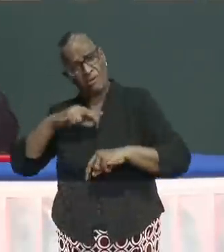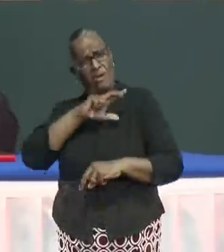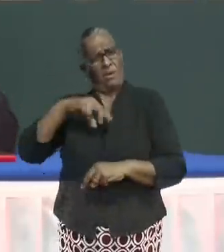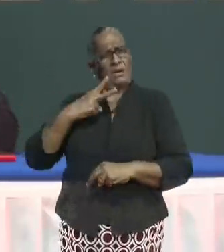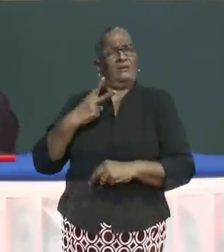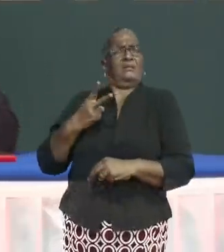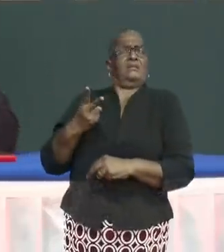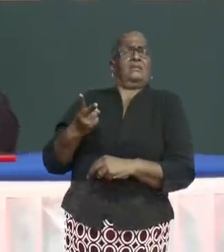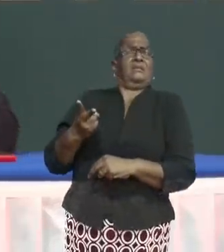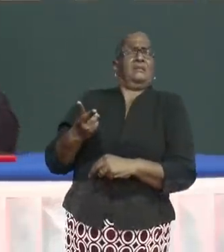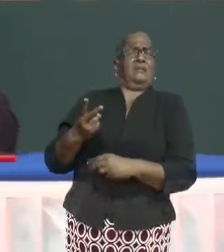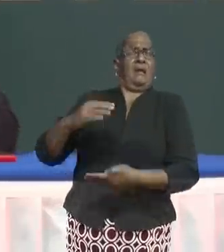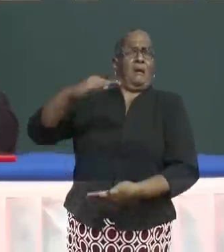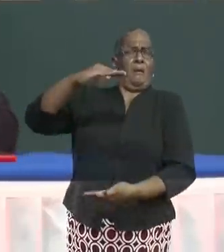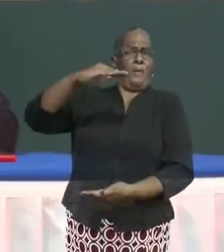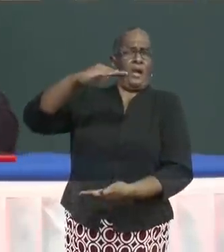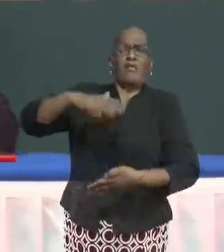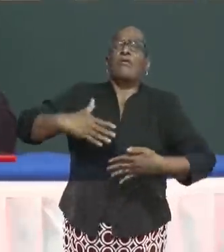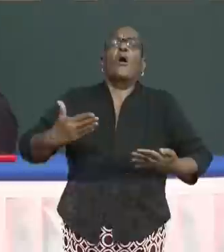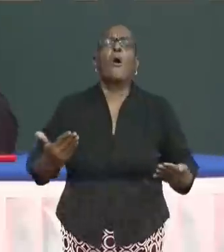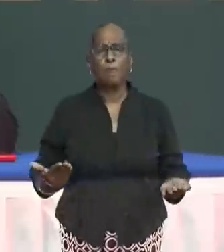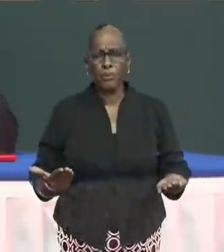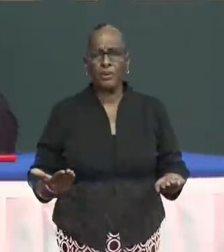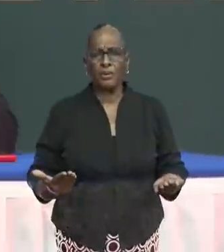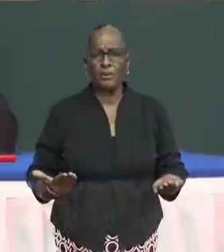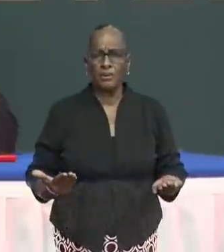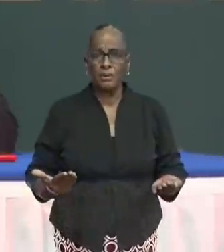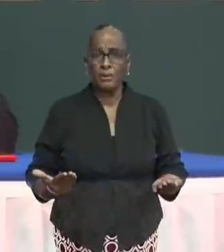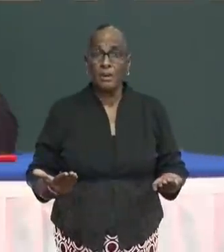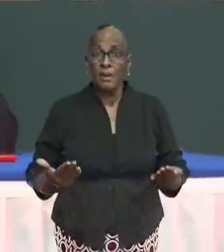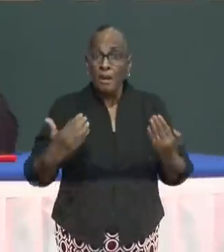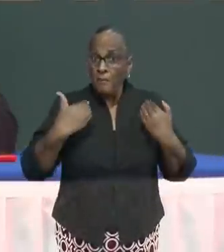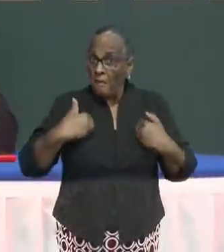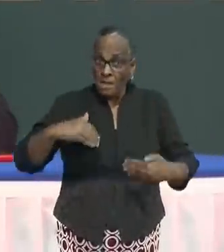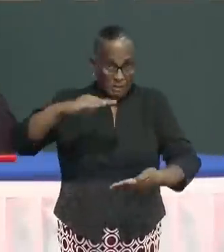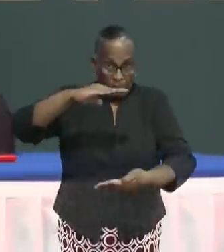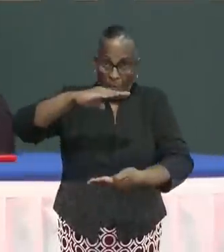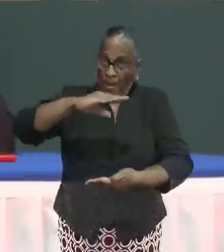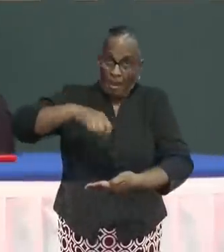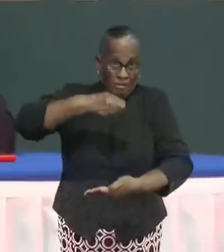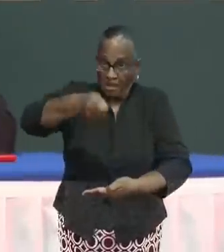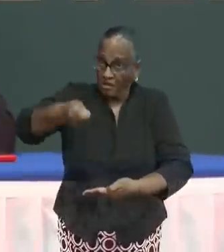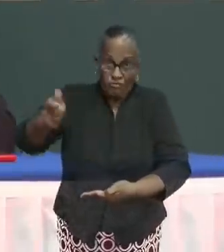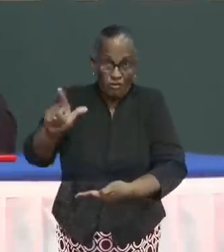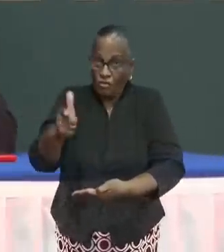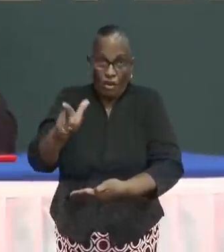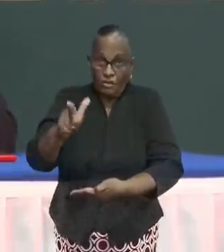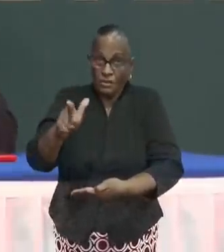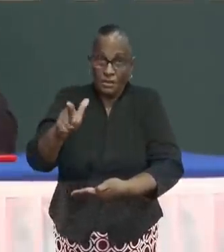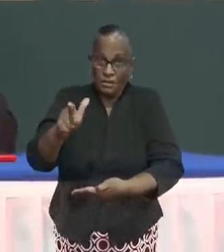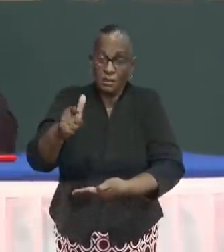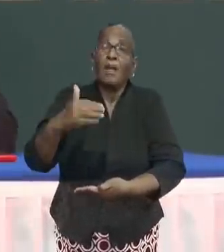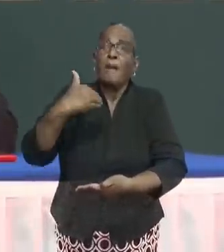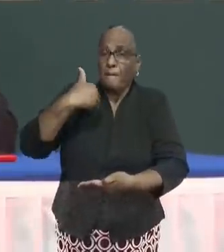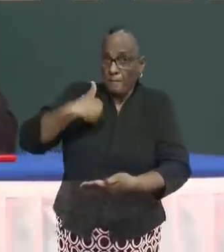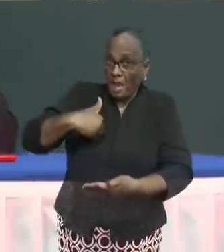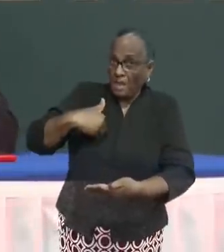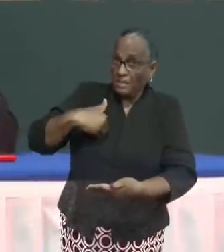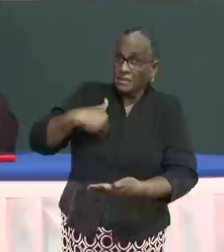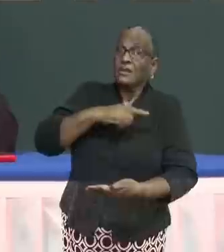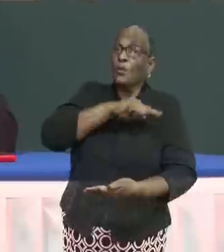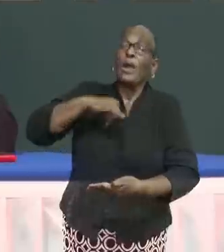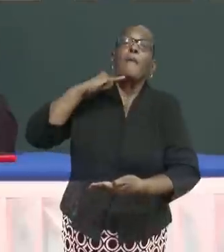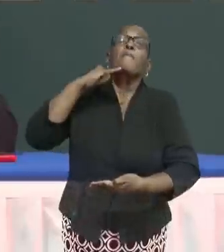dat een pakket bent ba. Dus als we een pakket hebben, dan is dat we bellen